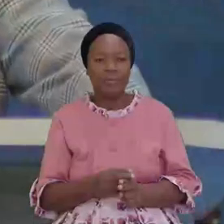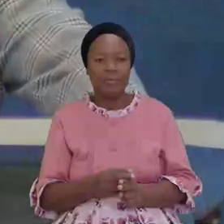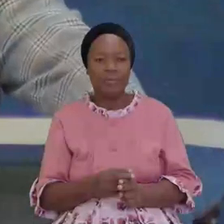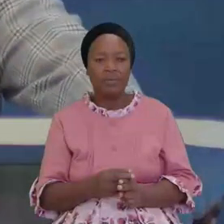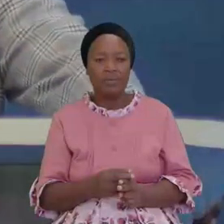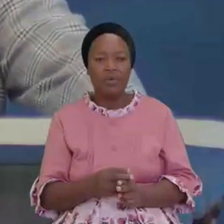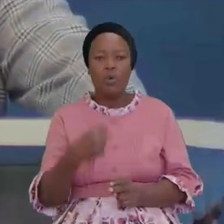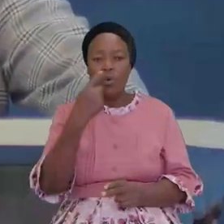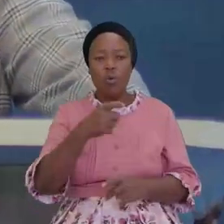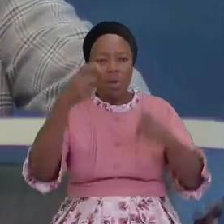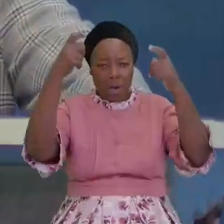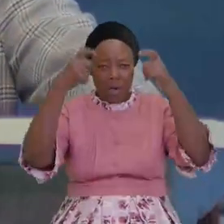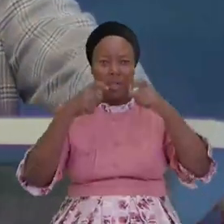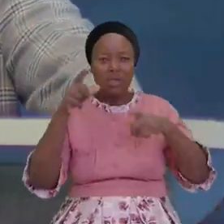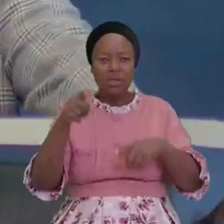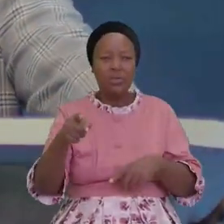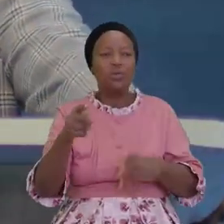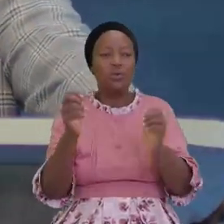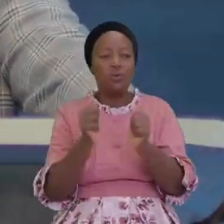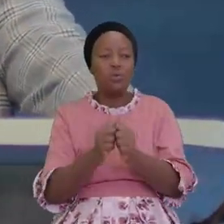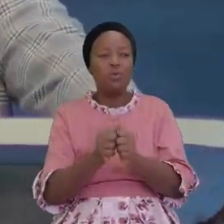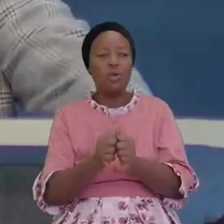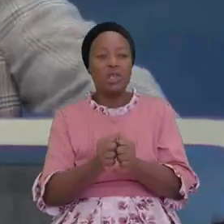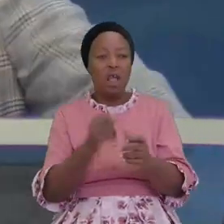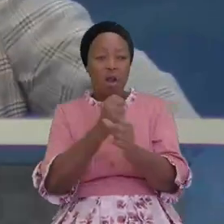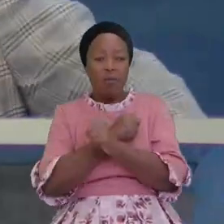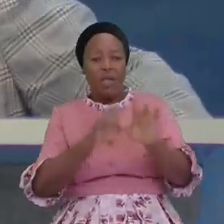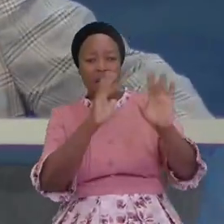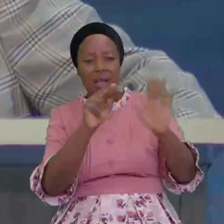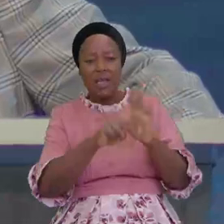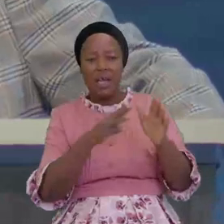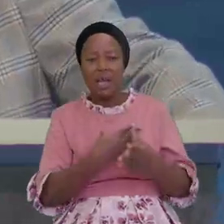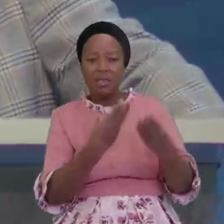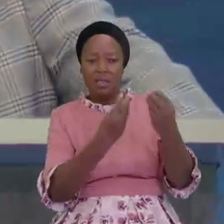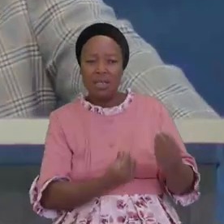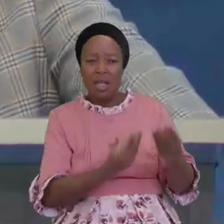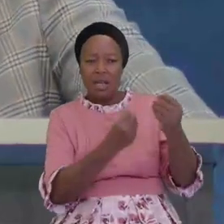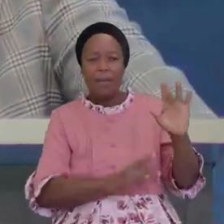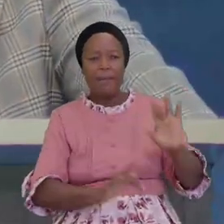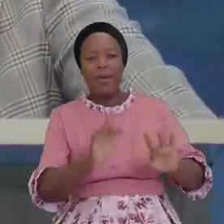enlever de ta vie.